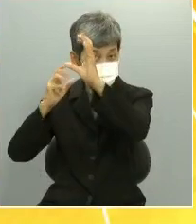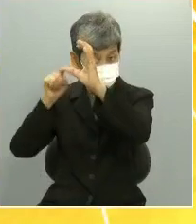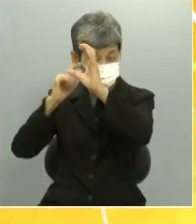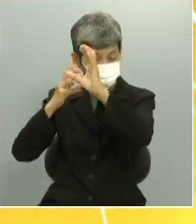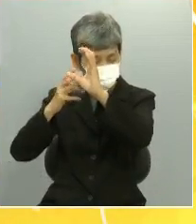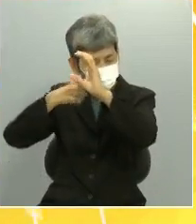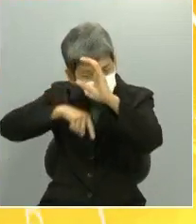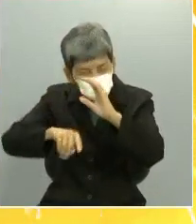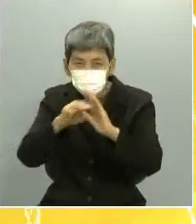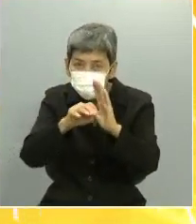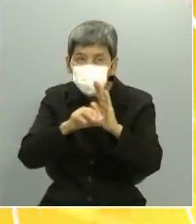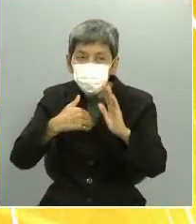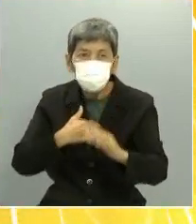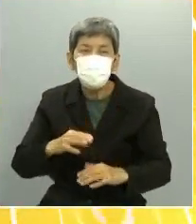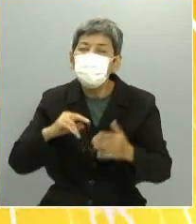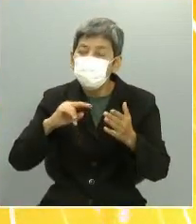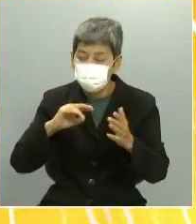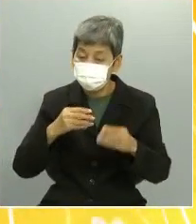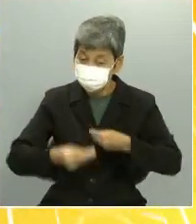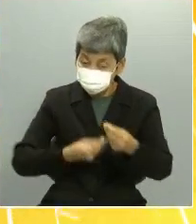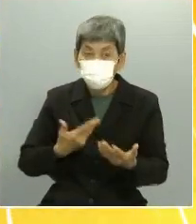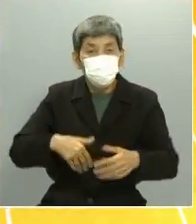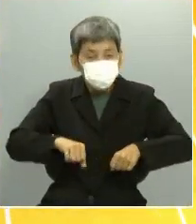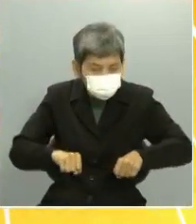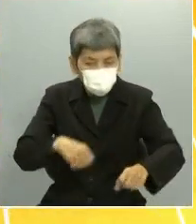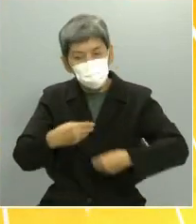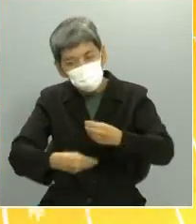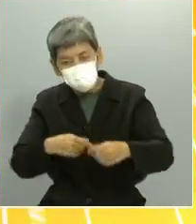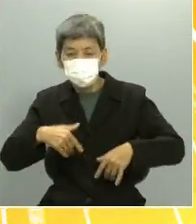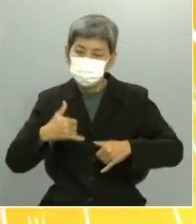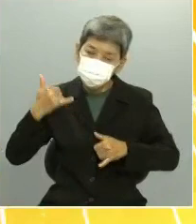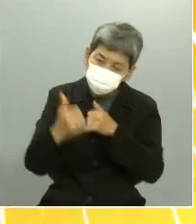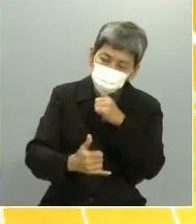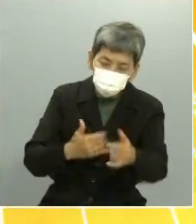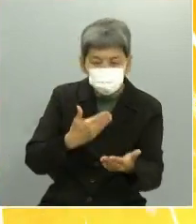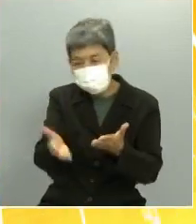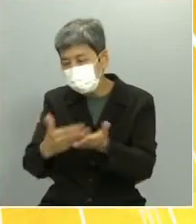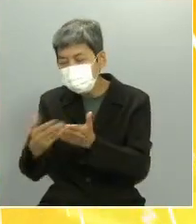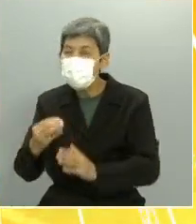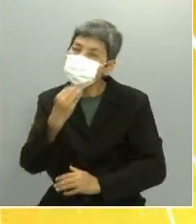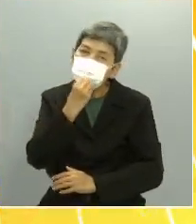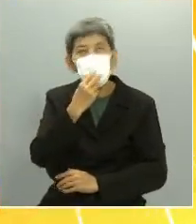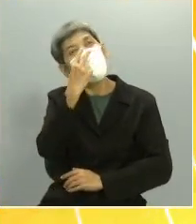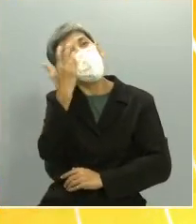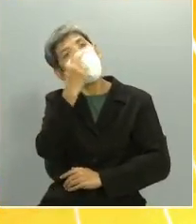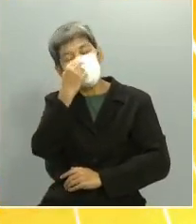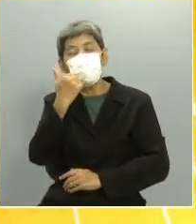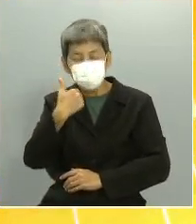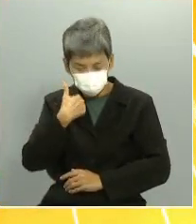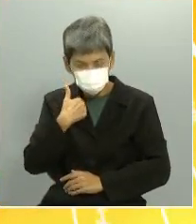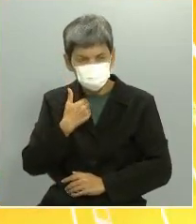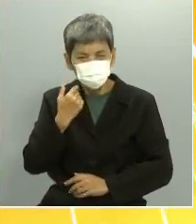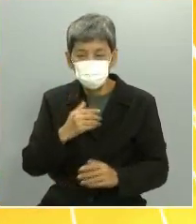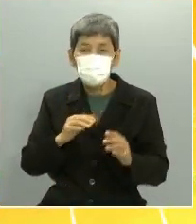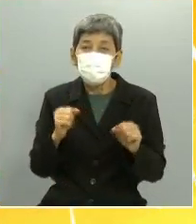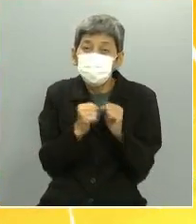าแค่ศิลปะนะมันหมายถึงเศรษฐกิจของรากหญ้าเลยอ่ะคนเดินทางมาจับจ่ายใช้สอยกินกันอะไรเงี้ยเพราะที่ผ่านมาเราอาจจะเข้าห้างกัน